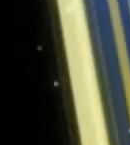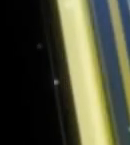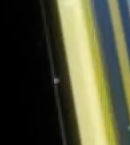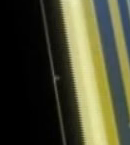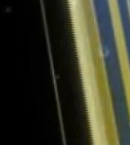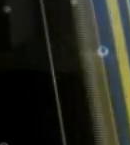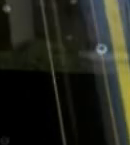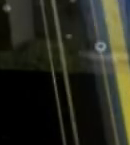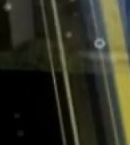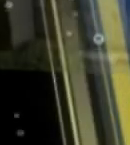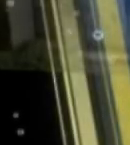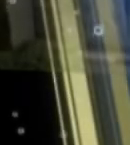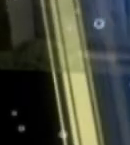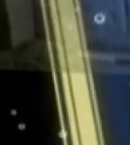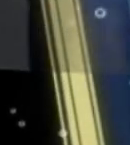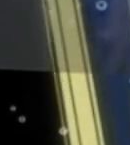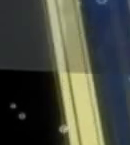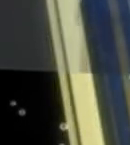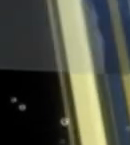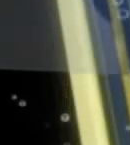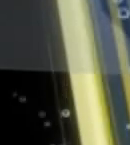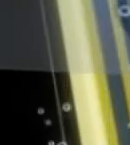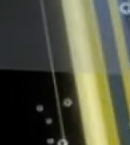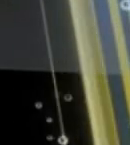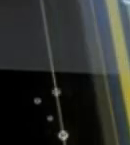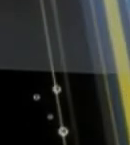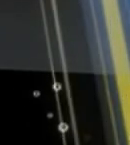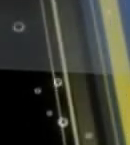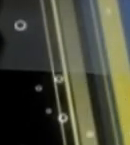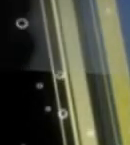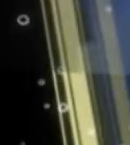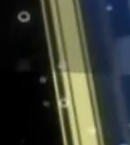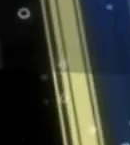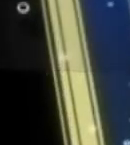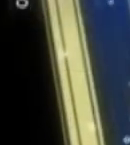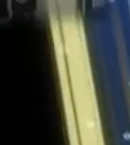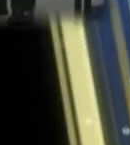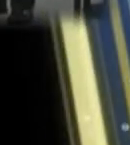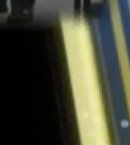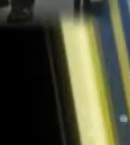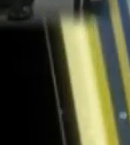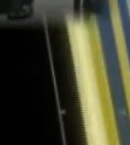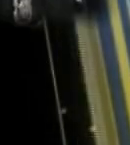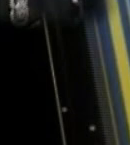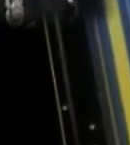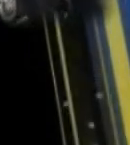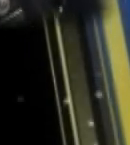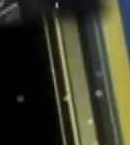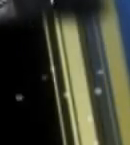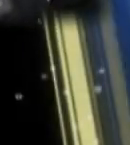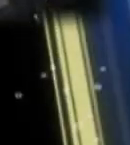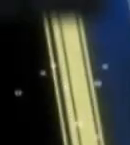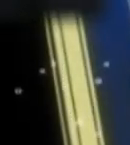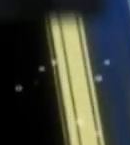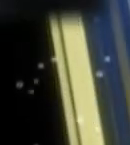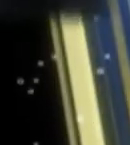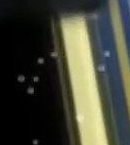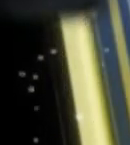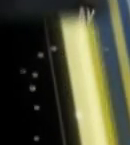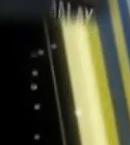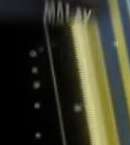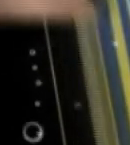2014 Tarikh penamaan calon 17 Mac 2014 dan Tarikh undian awal pada 25 Mac